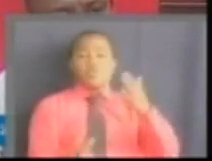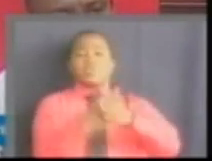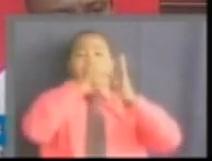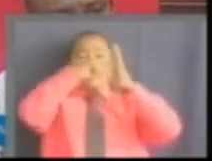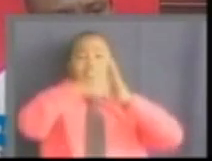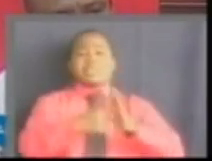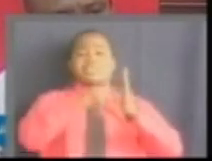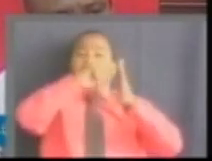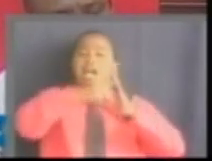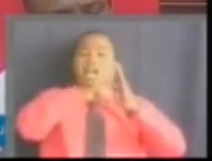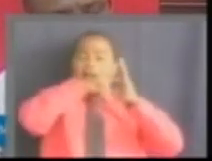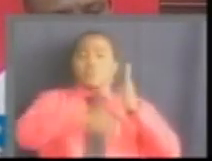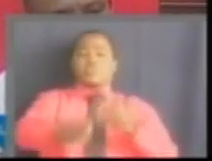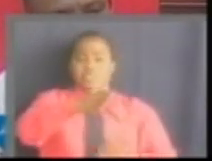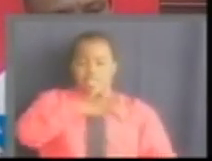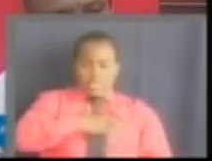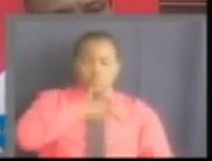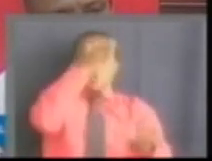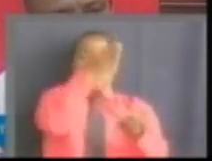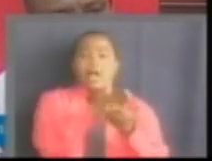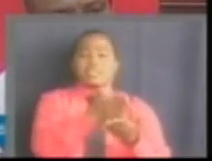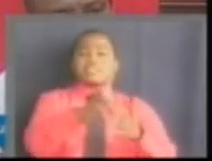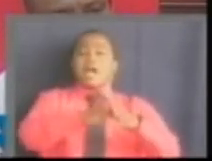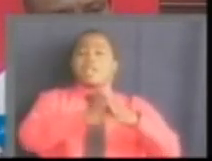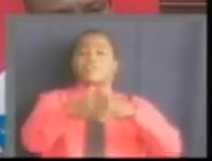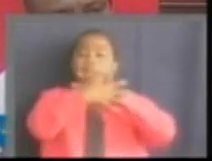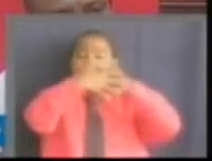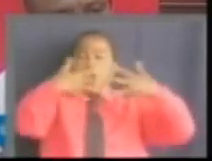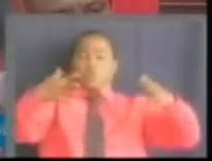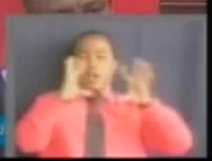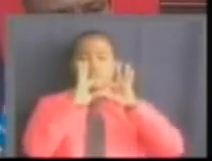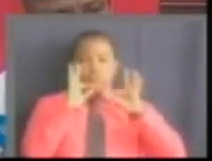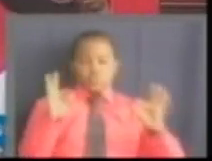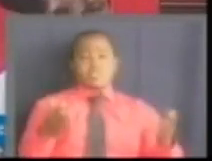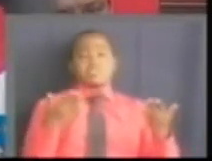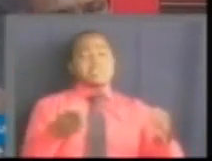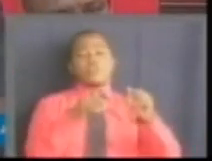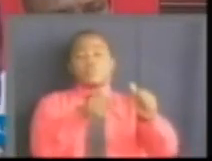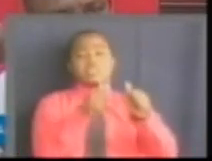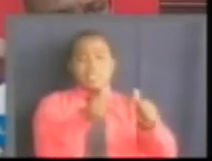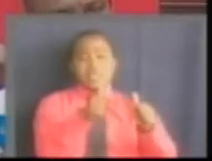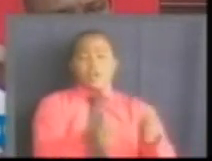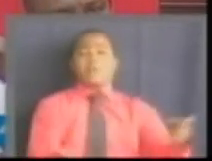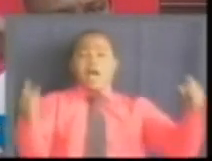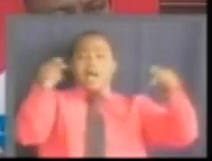zetu kuhakikisha anatumia lugha ya staha. Sasa tusitegemee kwamba atasimama